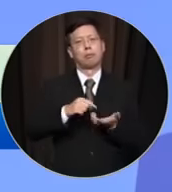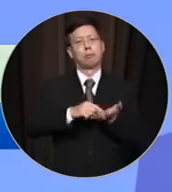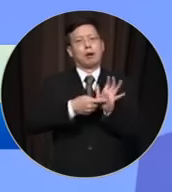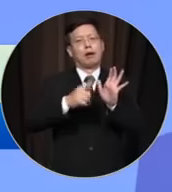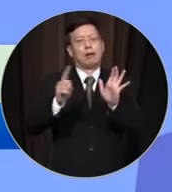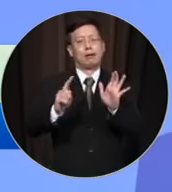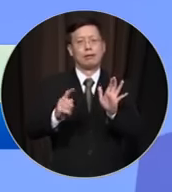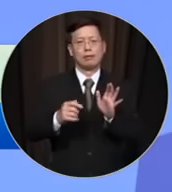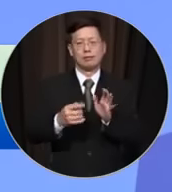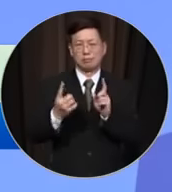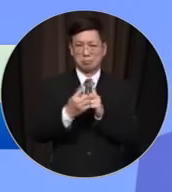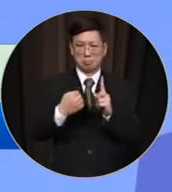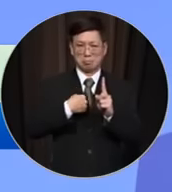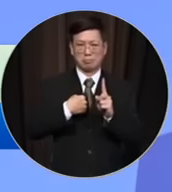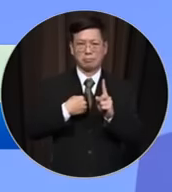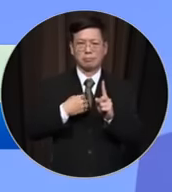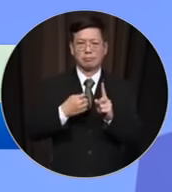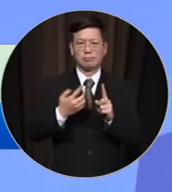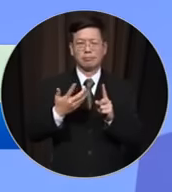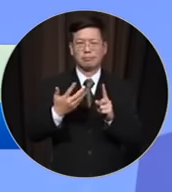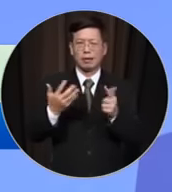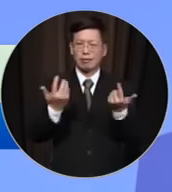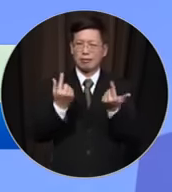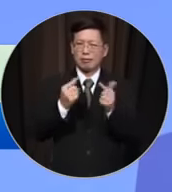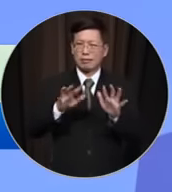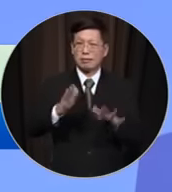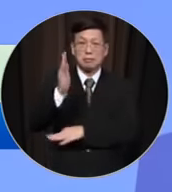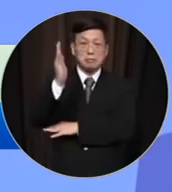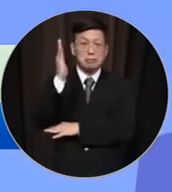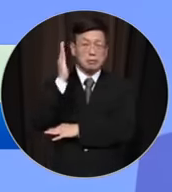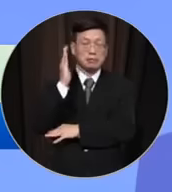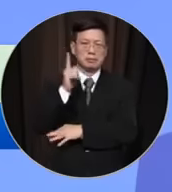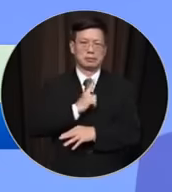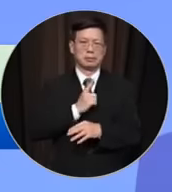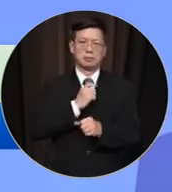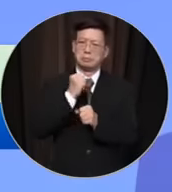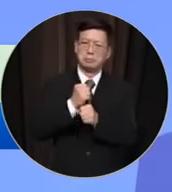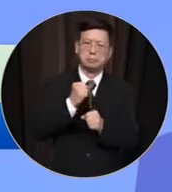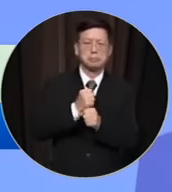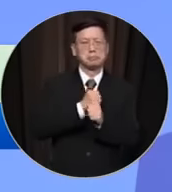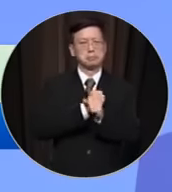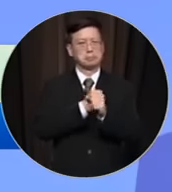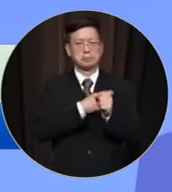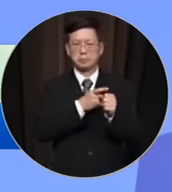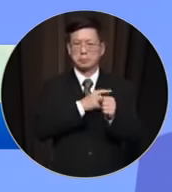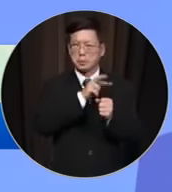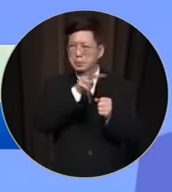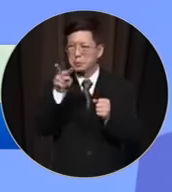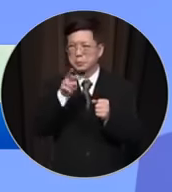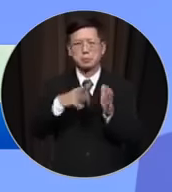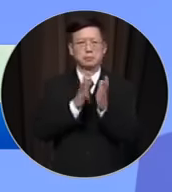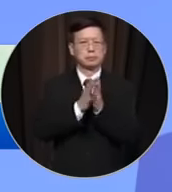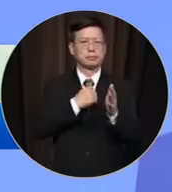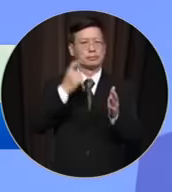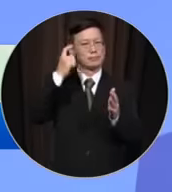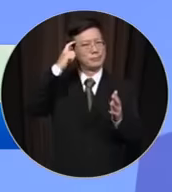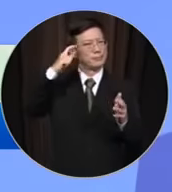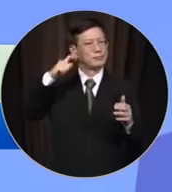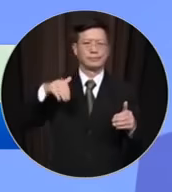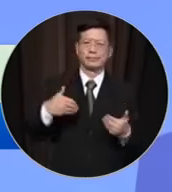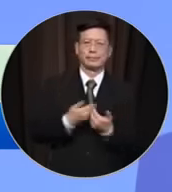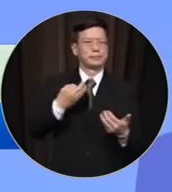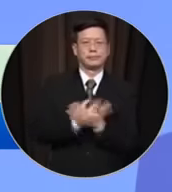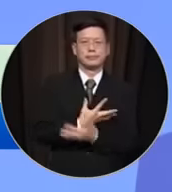示对于我们的这个目前政府的施政各方面的情况非常的不满意。所